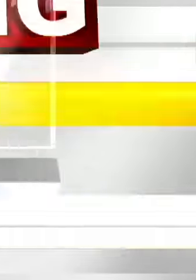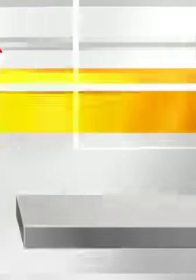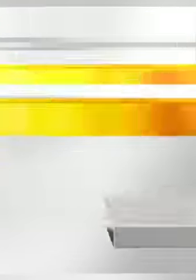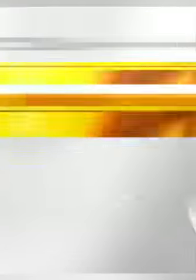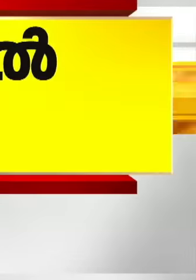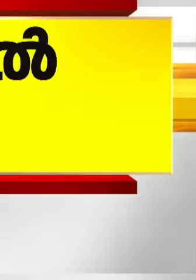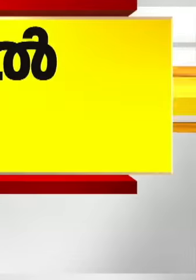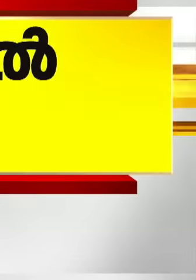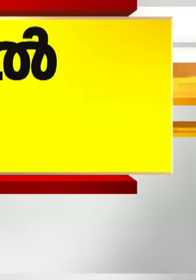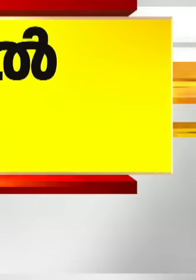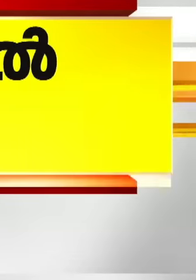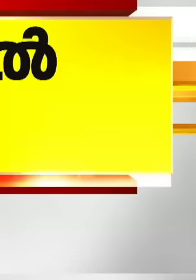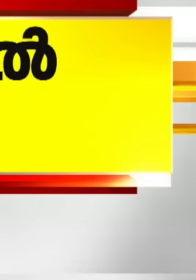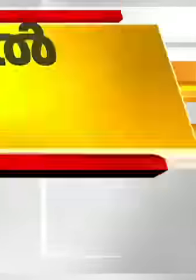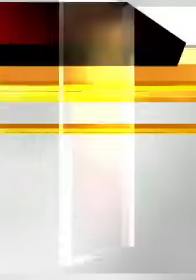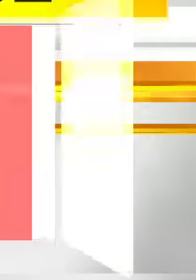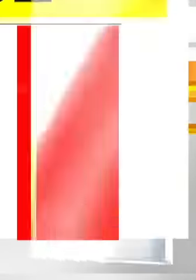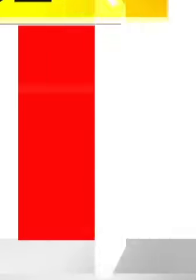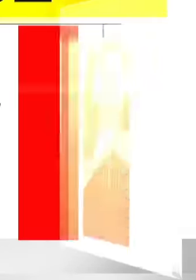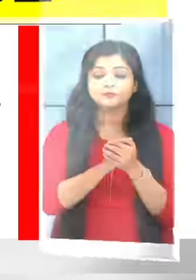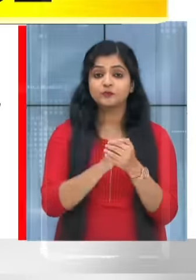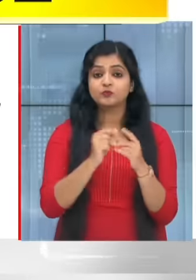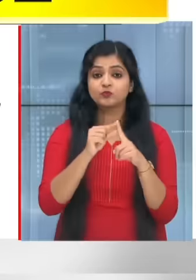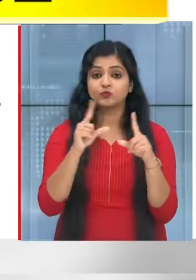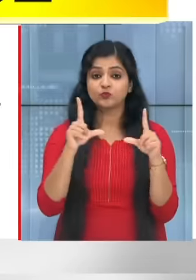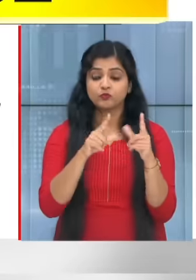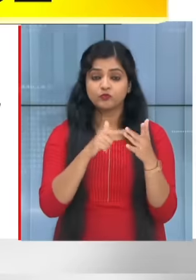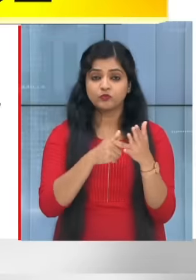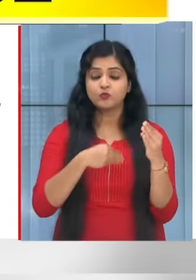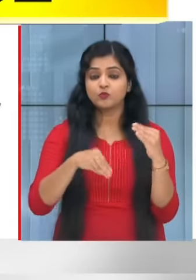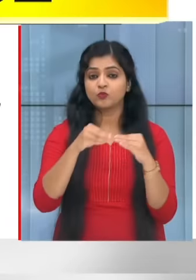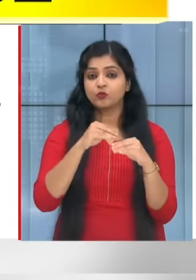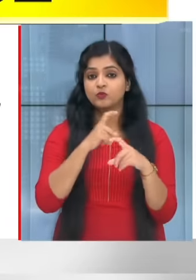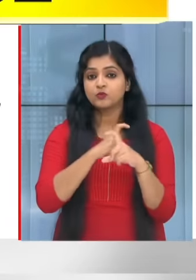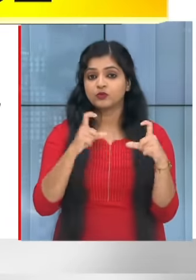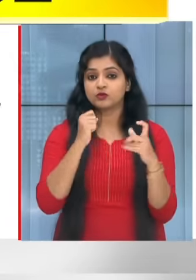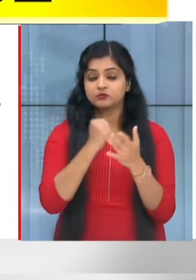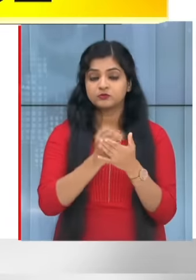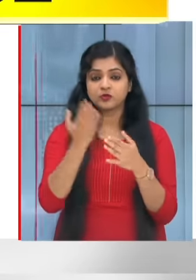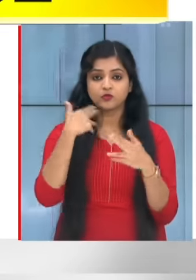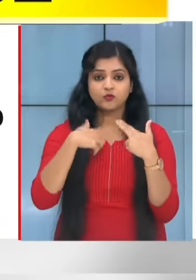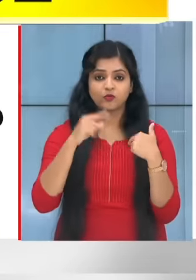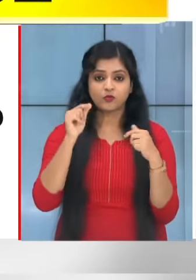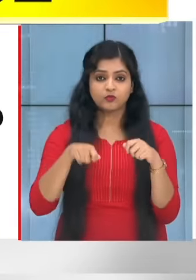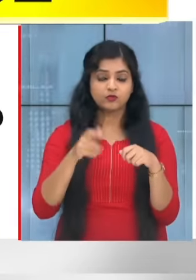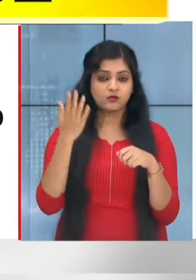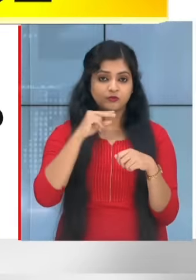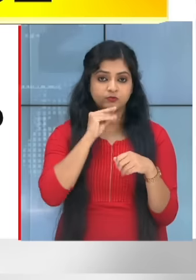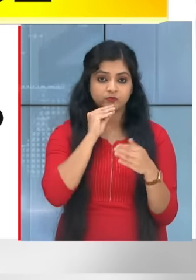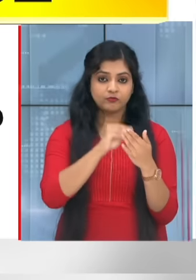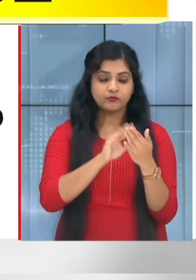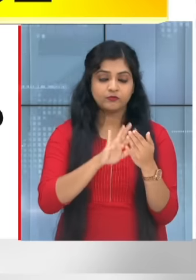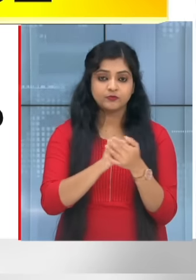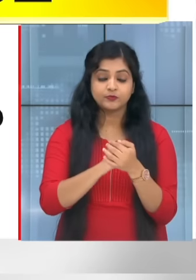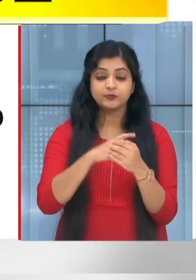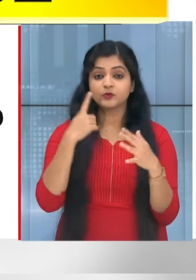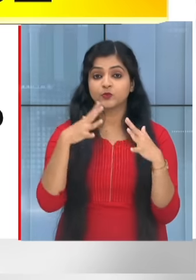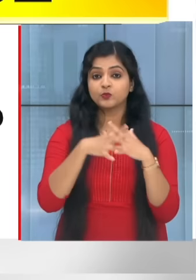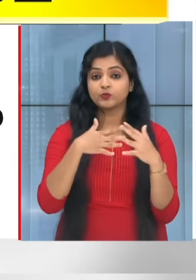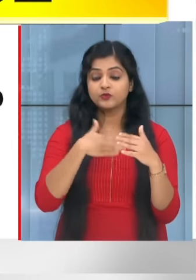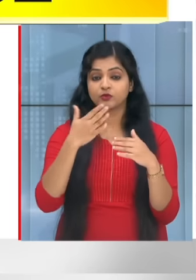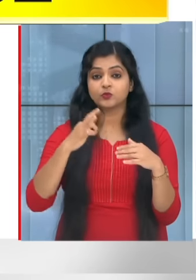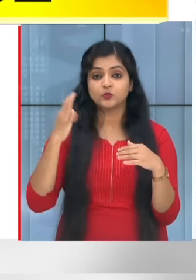കോടതി പറയുന്നുണ്ട്. രേഖകളിൽ കൂടുതൽ വ്യക്തത വേണമെന്ന് കോടതി നേരത്തെയും നിർദ്ദേശിച്ചിരുന്നതാണ്. അടുത്തയാഴ്ച പുതുക്കിയ